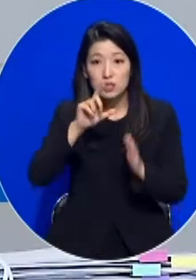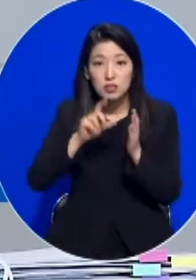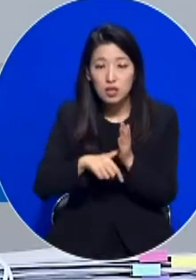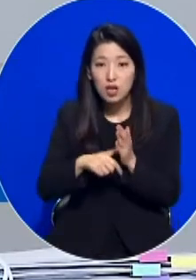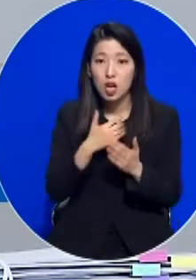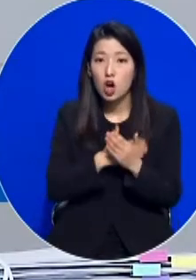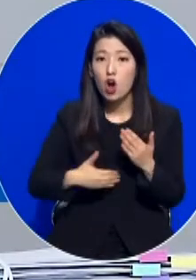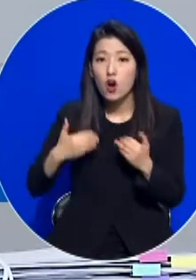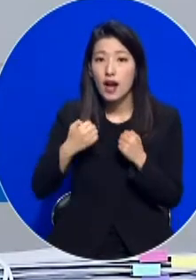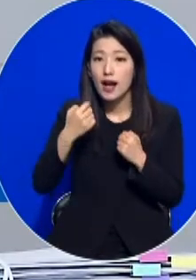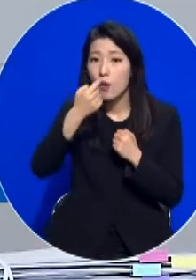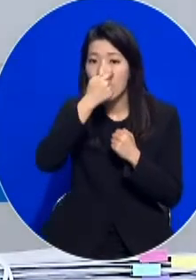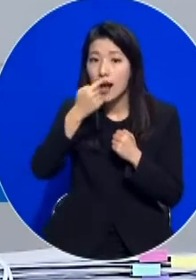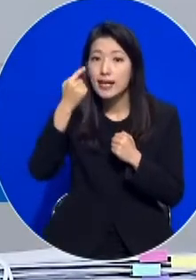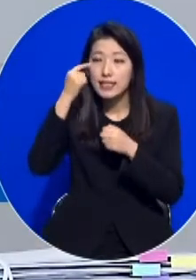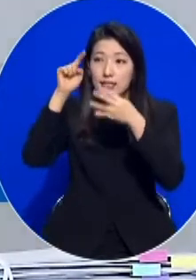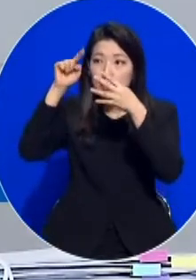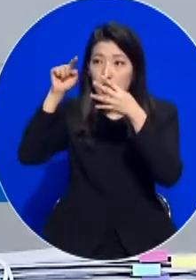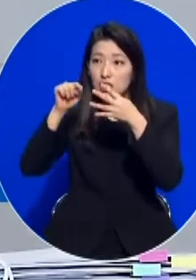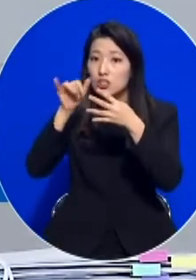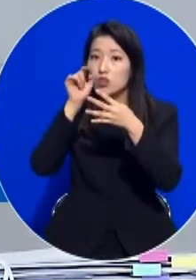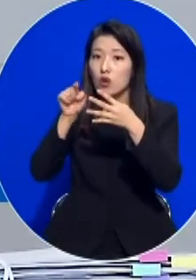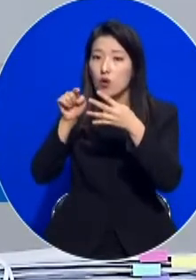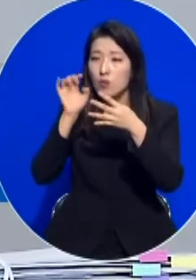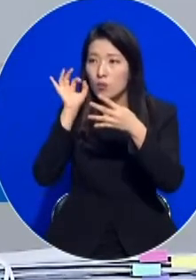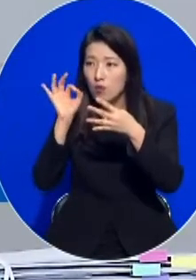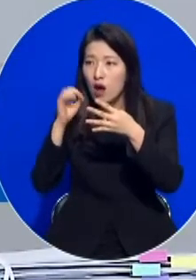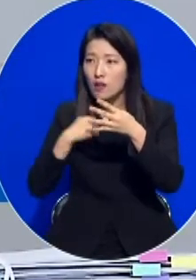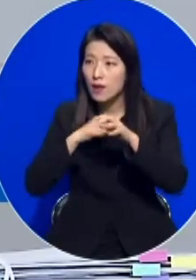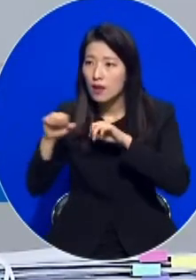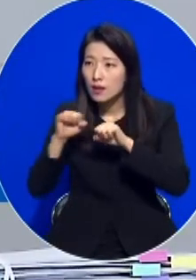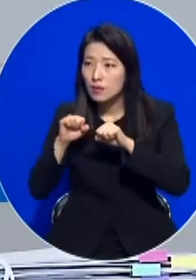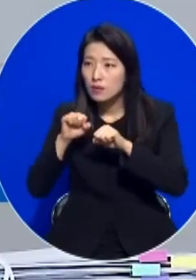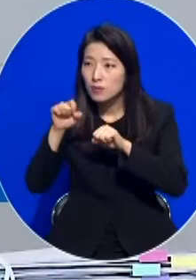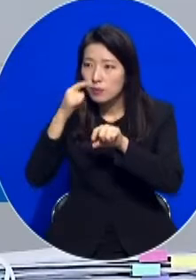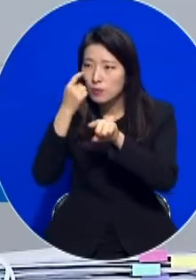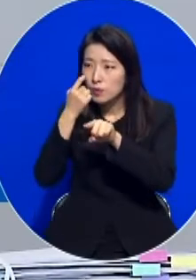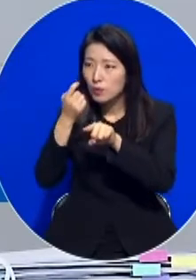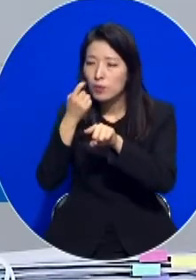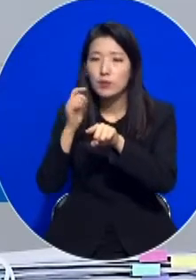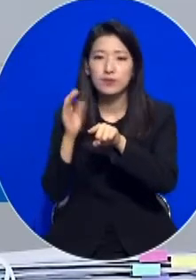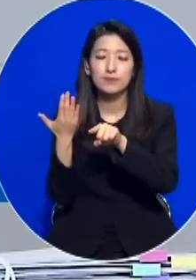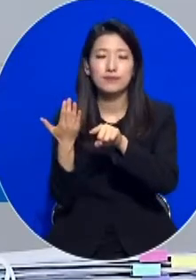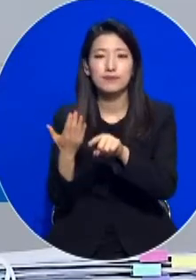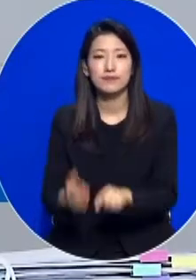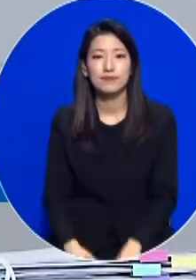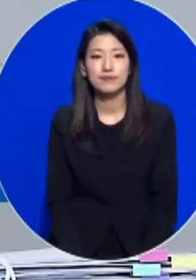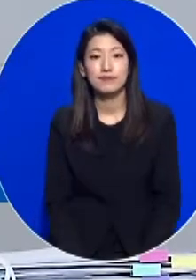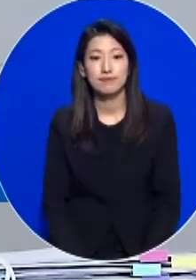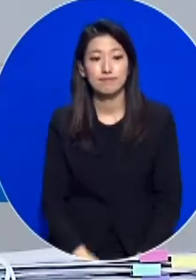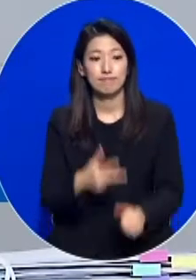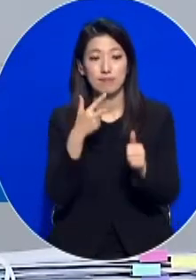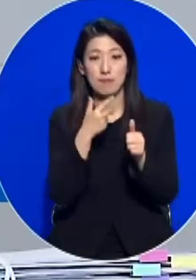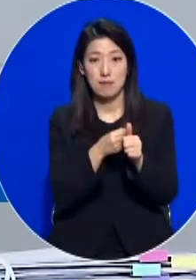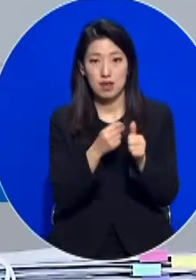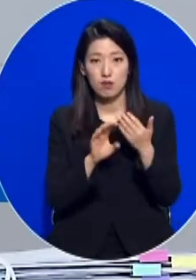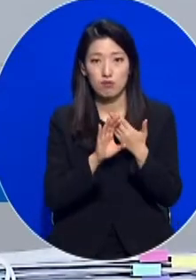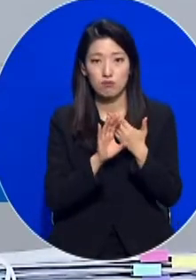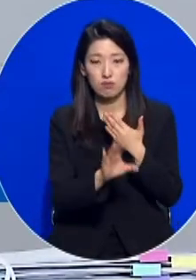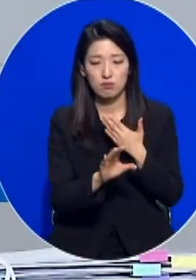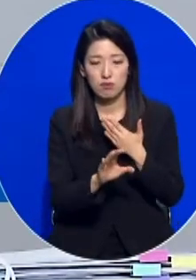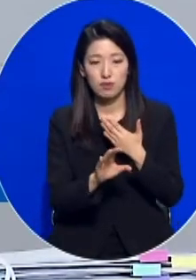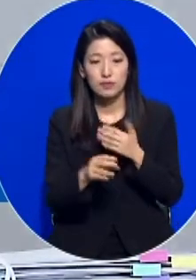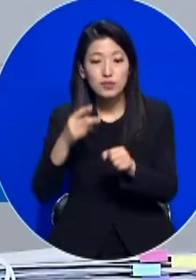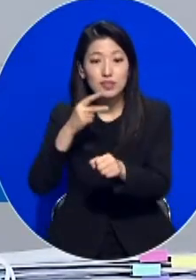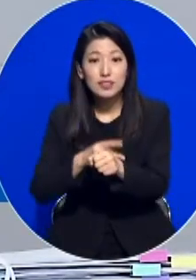상태 확인하기에서 증상을 확인하고 대처법을 안내받으실 수 있습니다. 또한 예방접종 후 이상 반응을